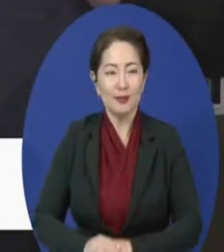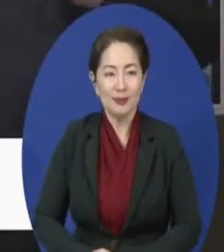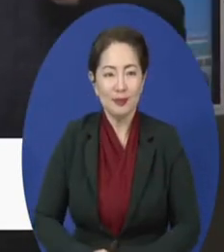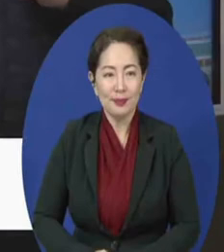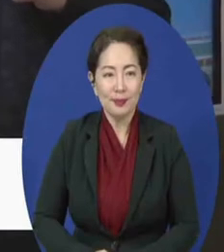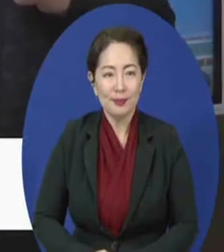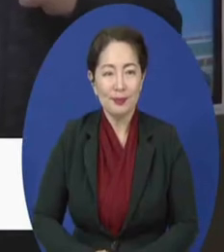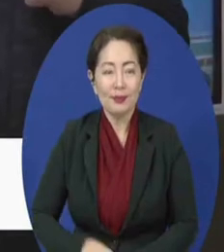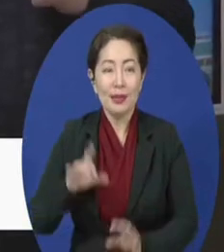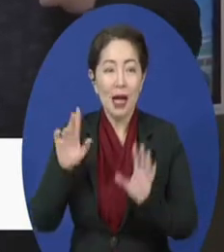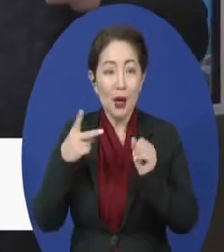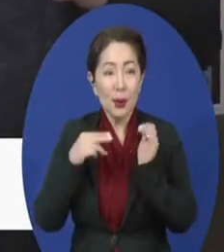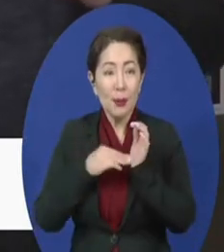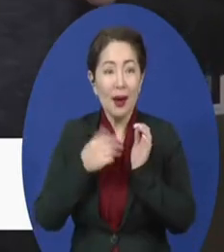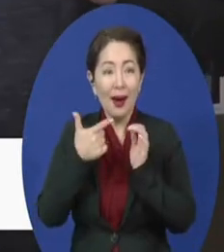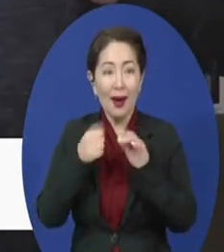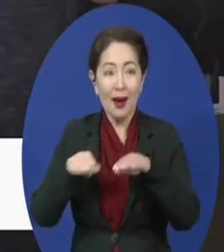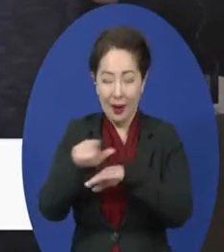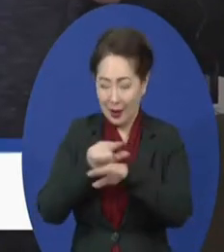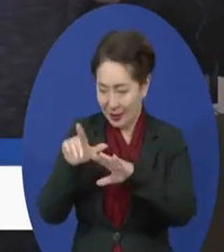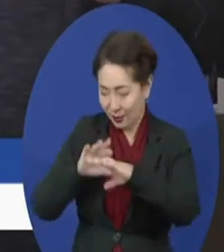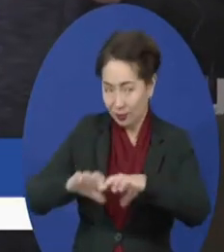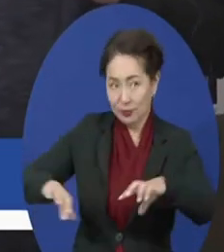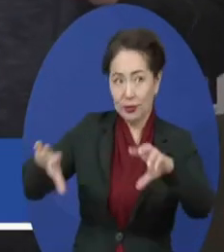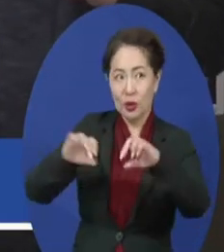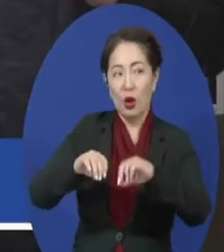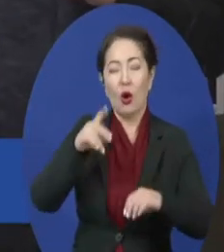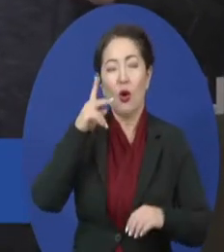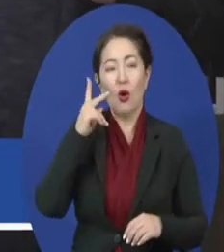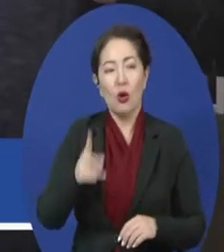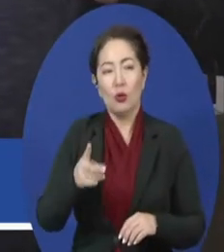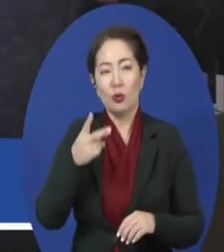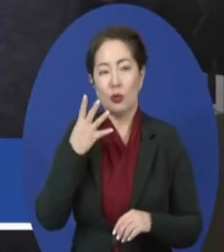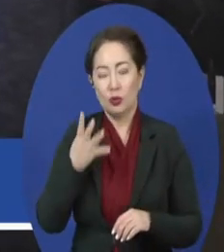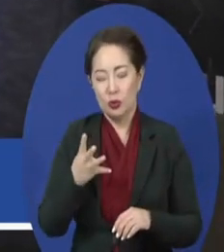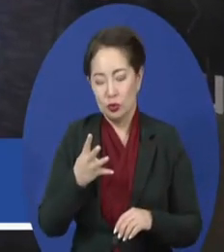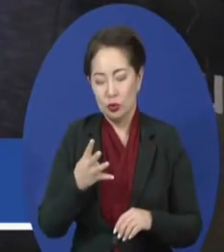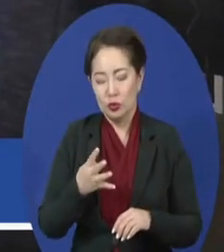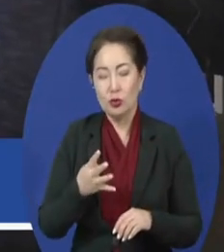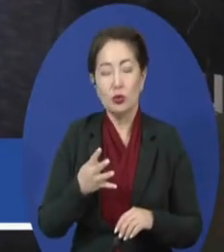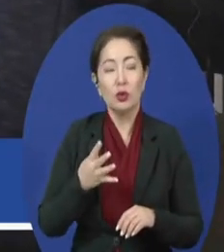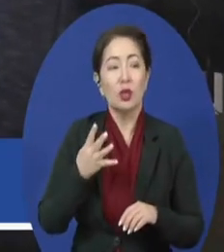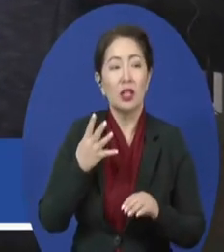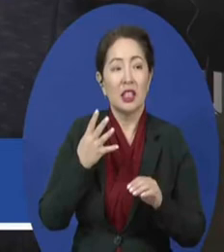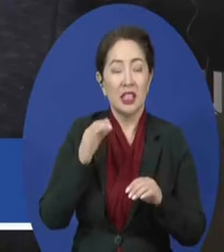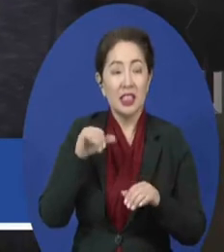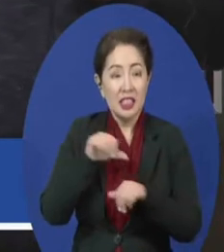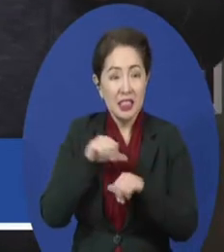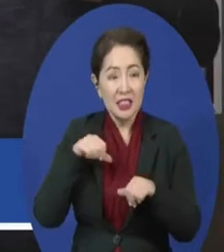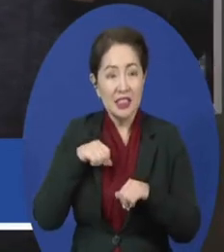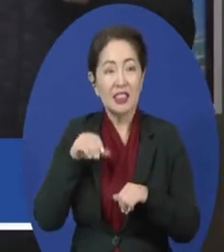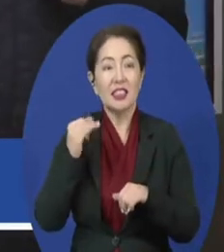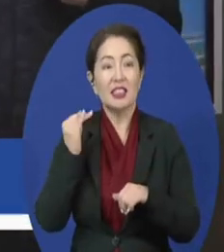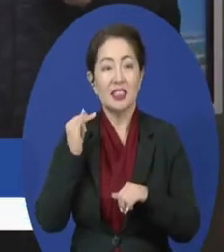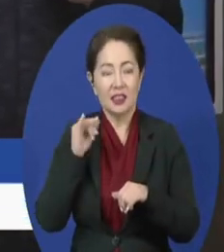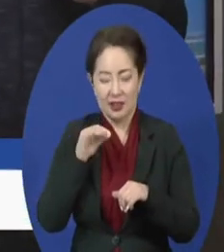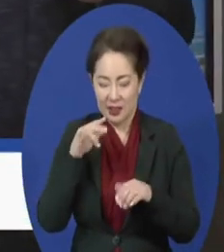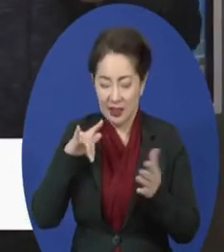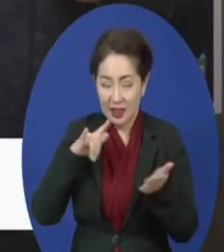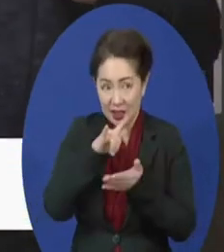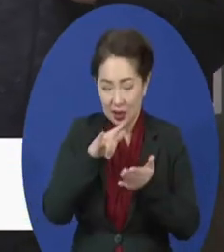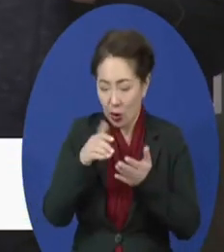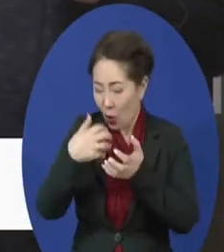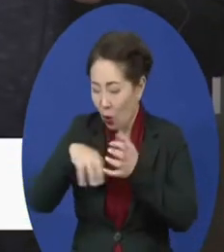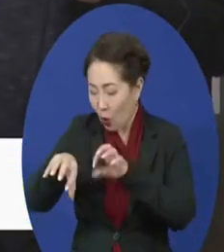мянган га энэ талбай дотор 2400 иргэний нисэх үлдсэн энэ хэсэгт бид нар хэсэгчлсэн төлөвлөлтөө одоо яа